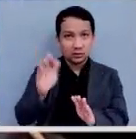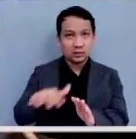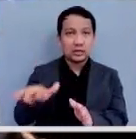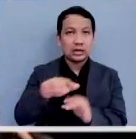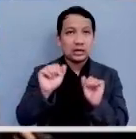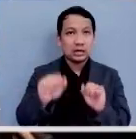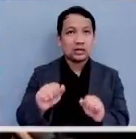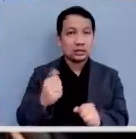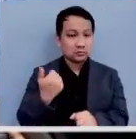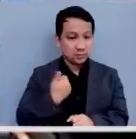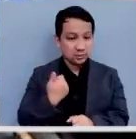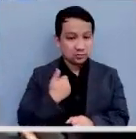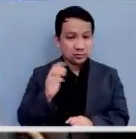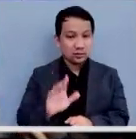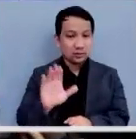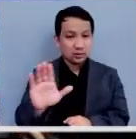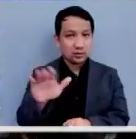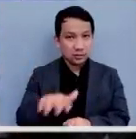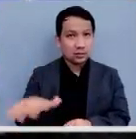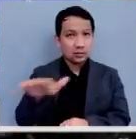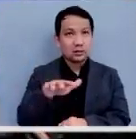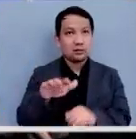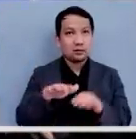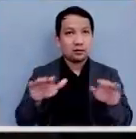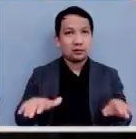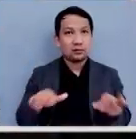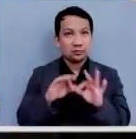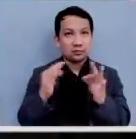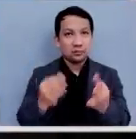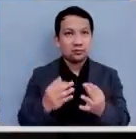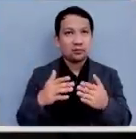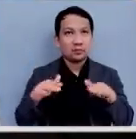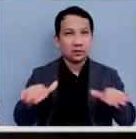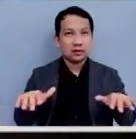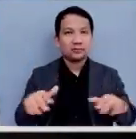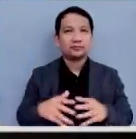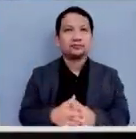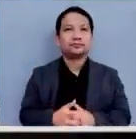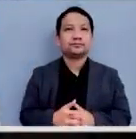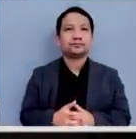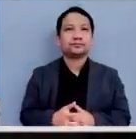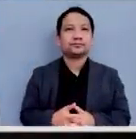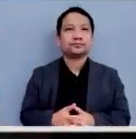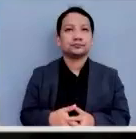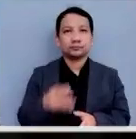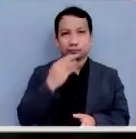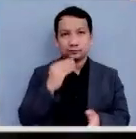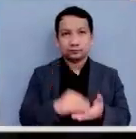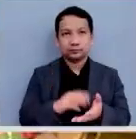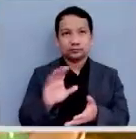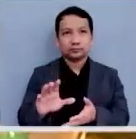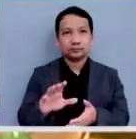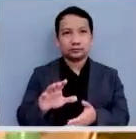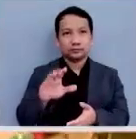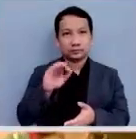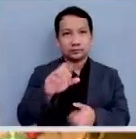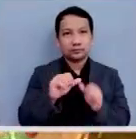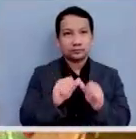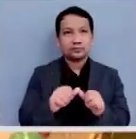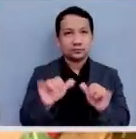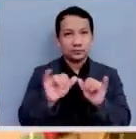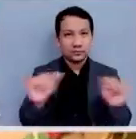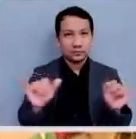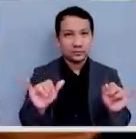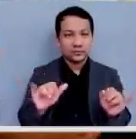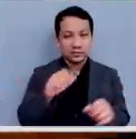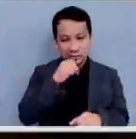ng kanyang sarili, kung hindi para sa kanyang mga anak. May mensahe naman si Lola Shirley sa mga kapwa niya